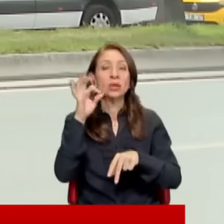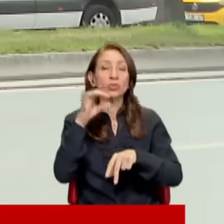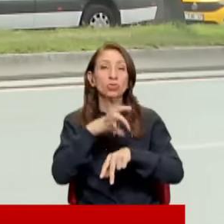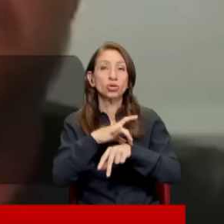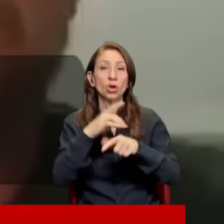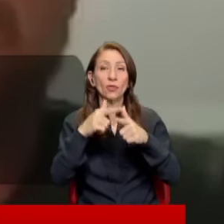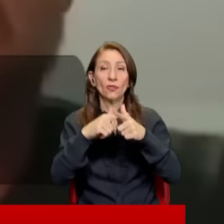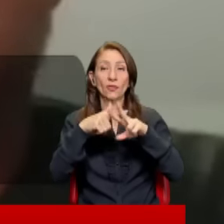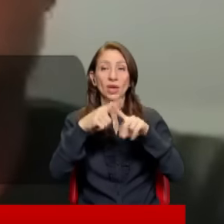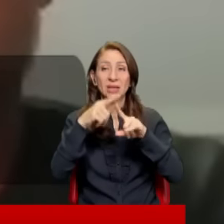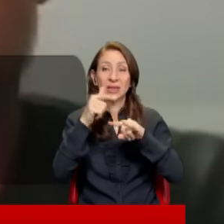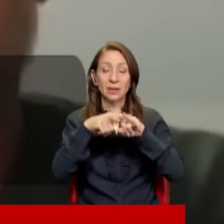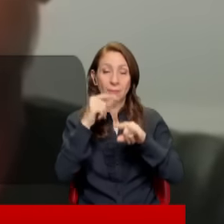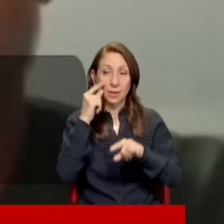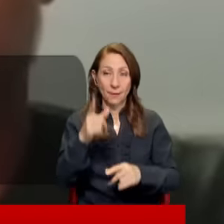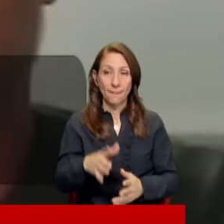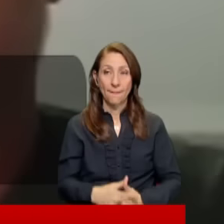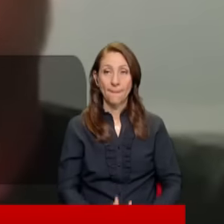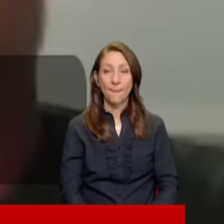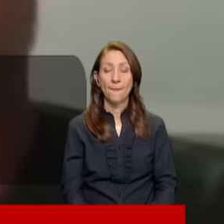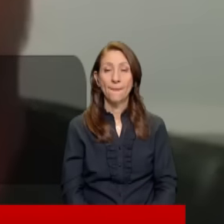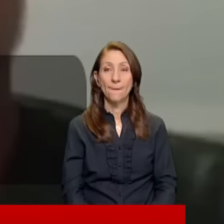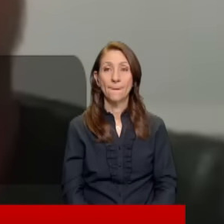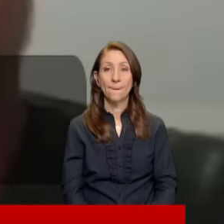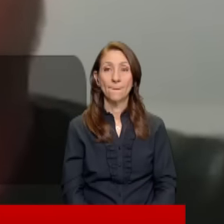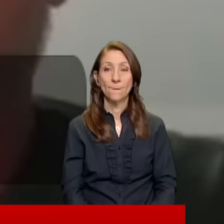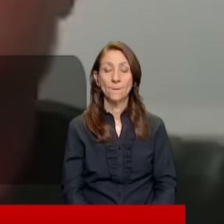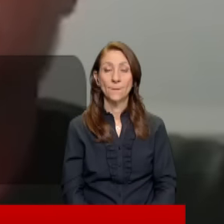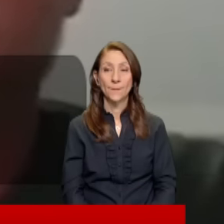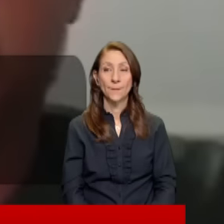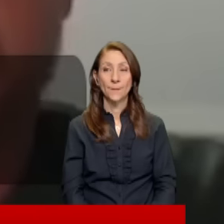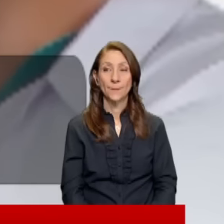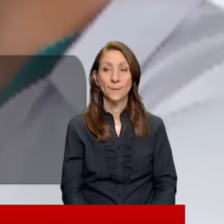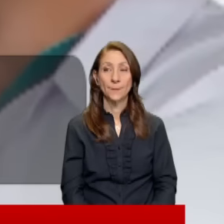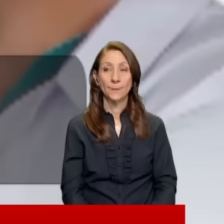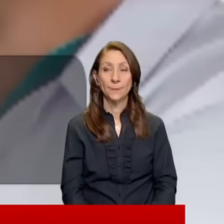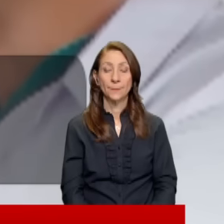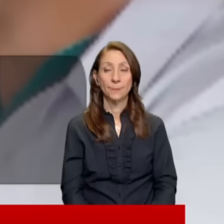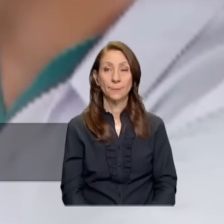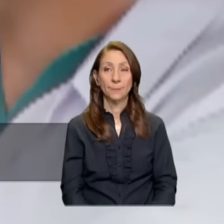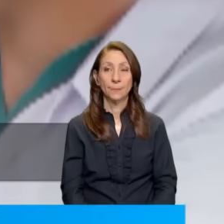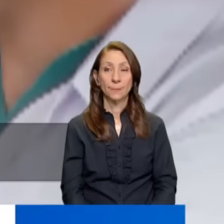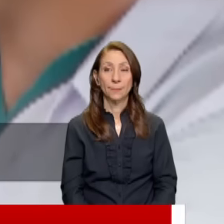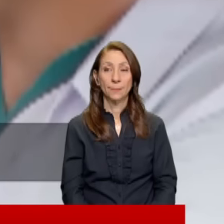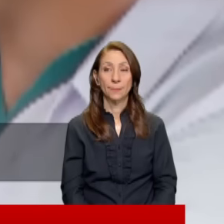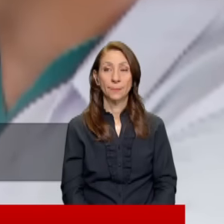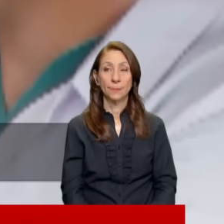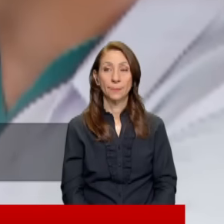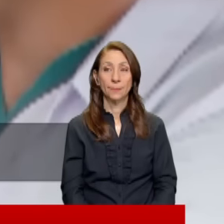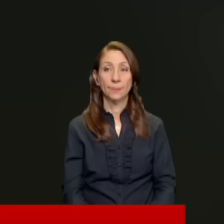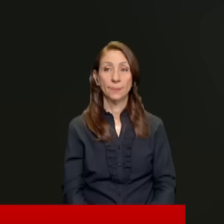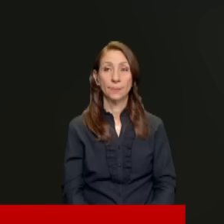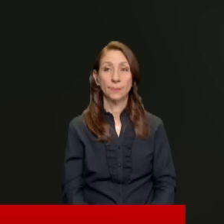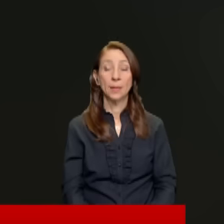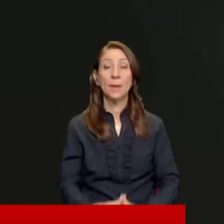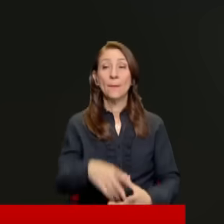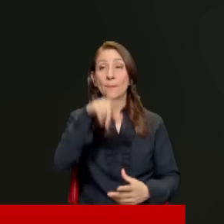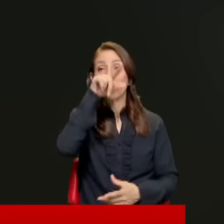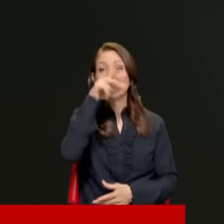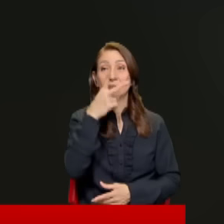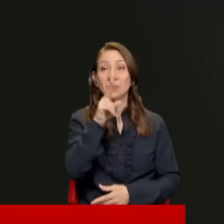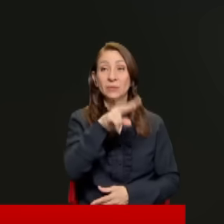aydı üçü de aynı noktada bulunuyor Ve bu ü kişiden ikisinin ölüm şekli aynı aynı hastanede çalışıyorlardı ve aynı evde yaşıyorlardı Mart